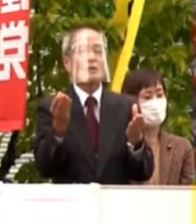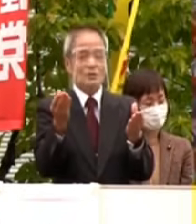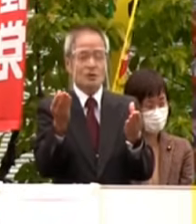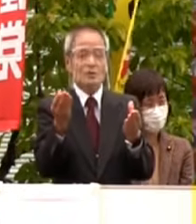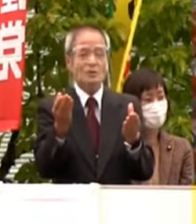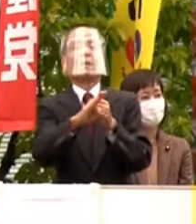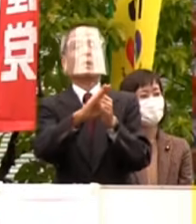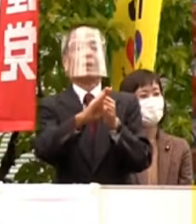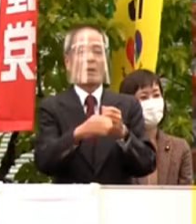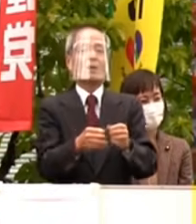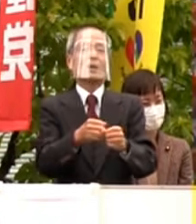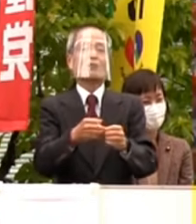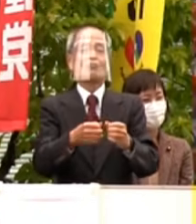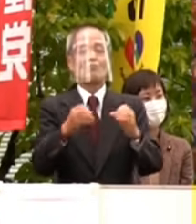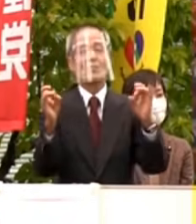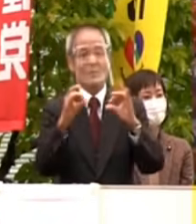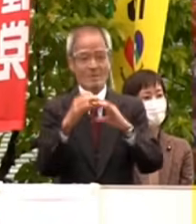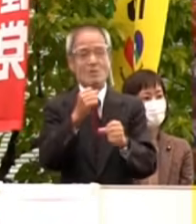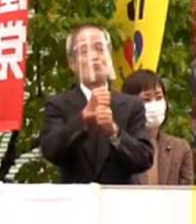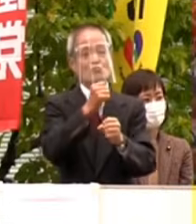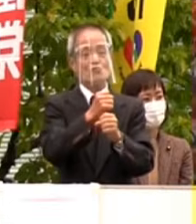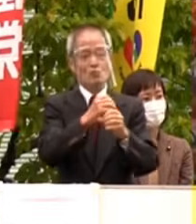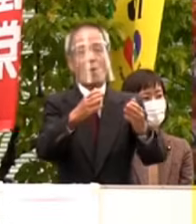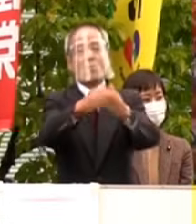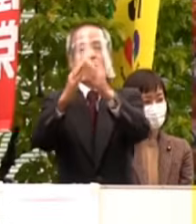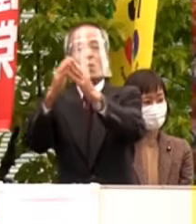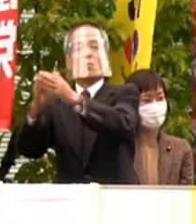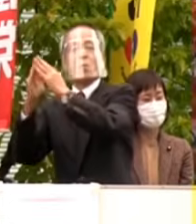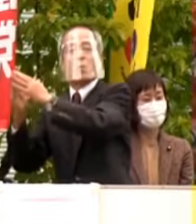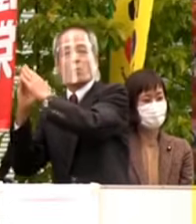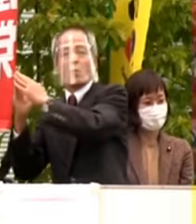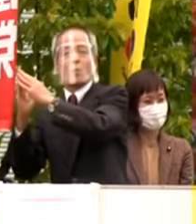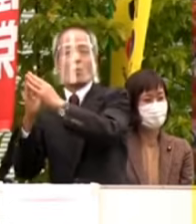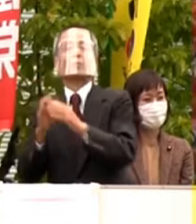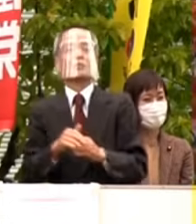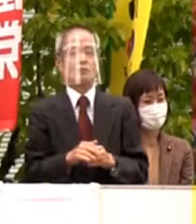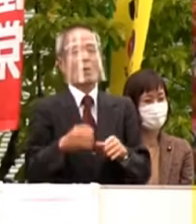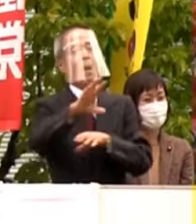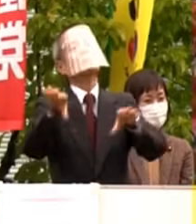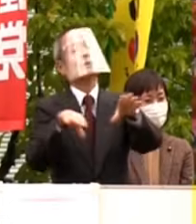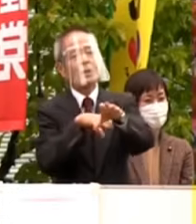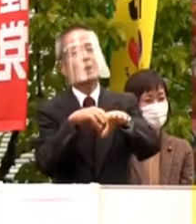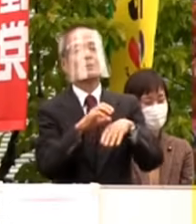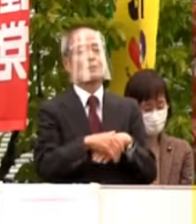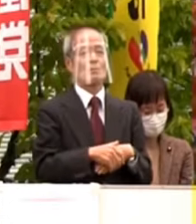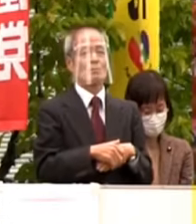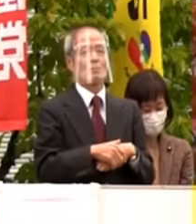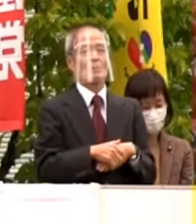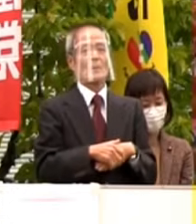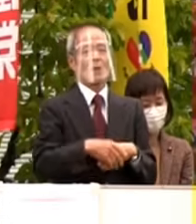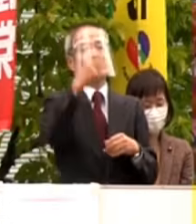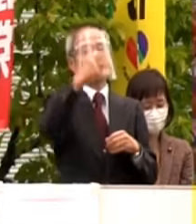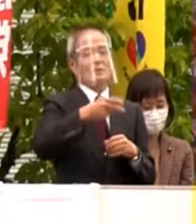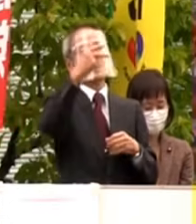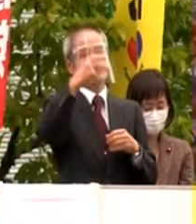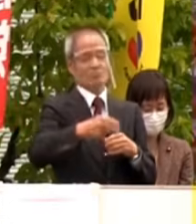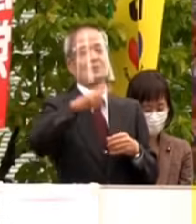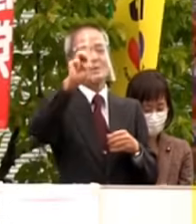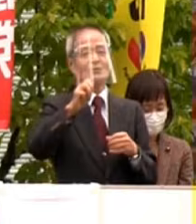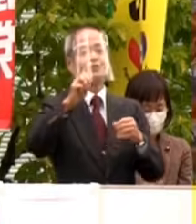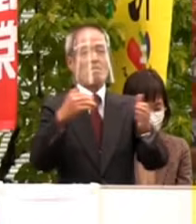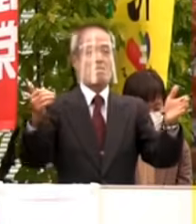19% も使う。皆さん、石炭火力は2030年までにゼロにしようではありませ